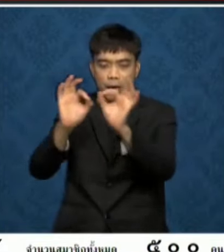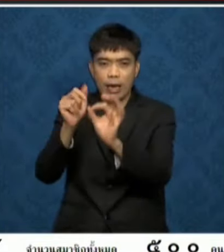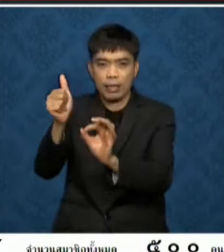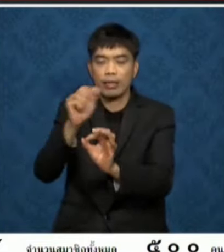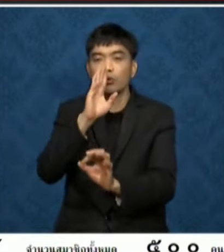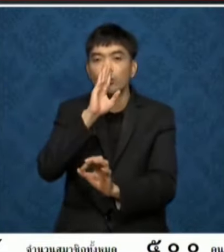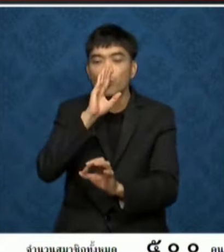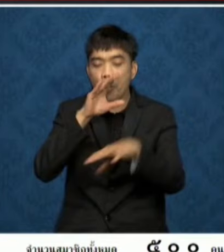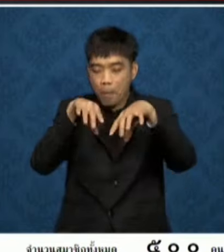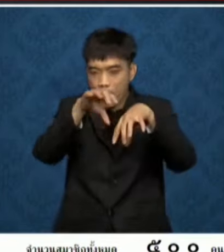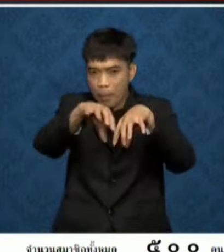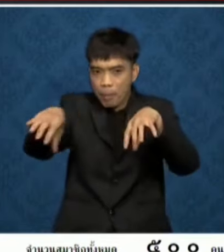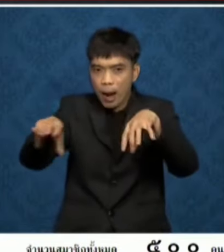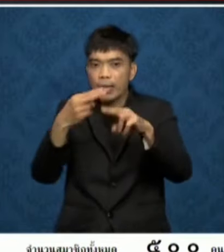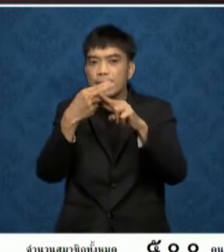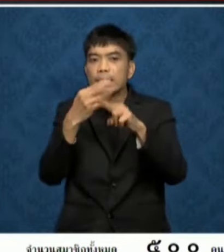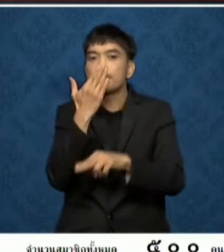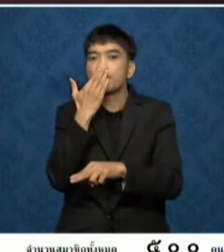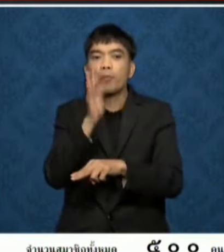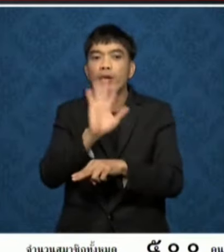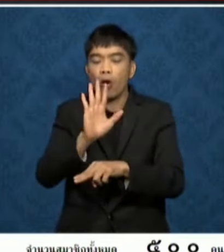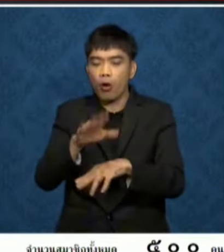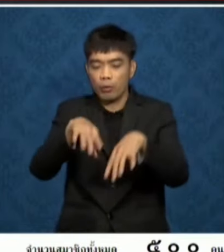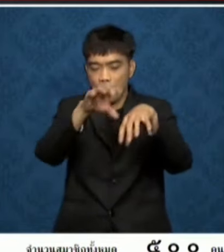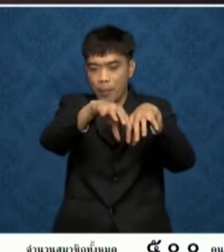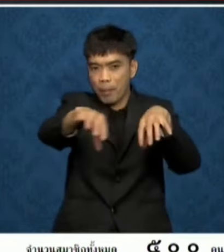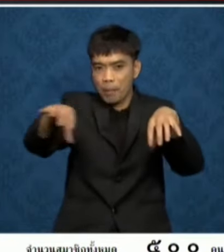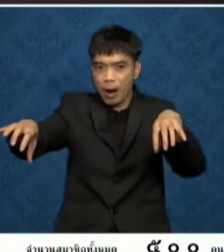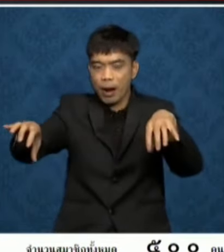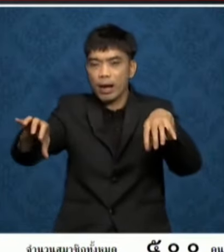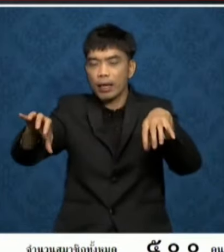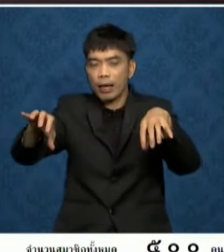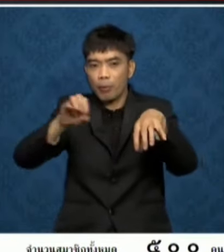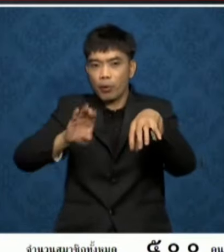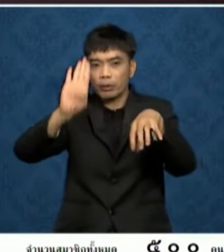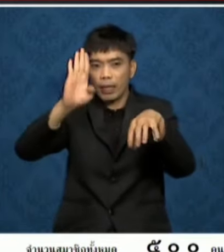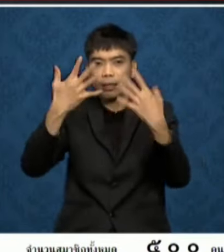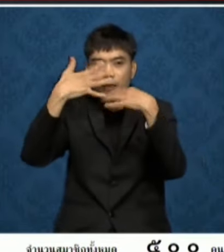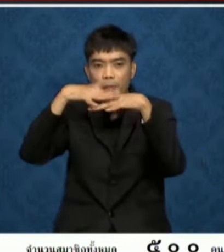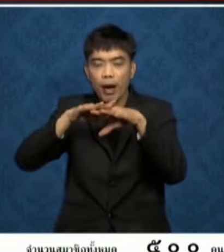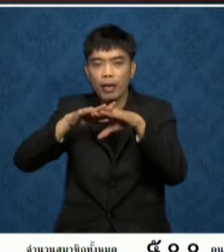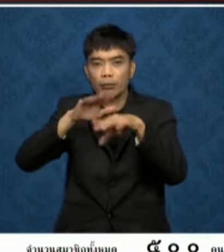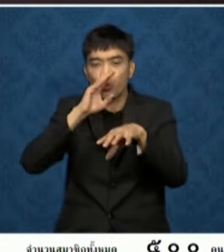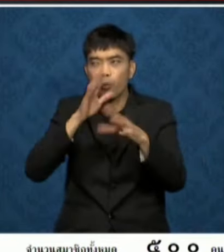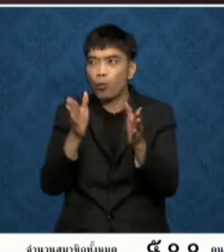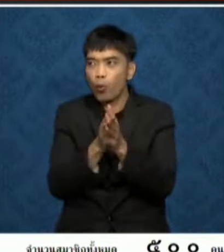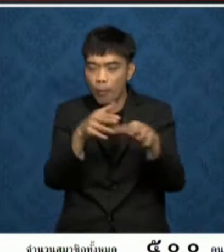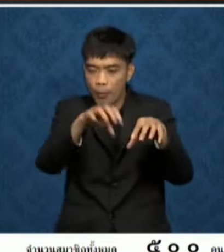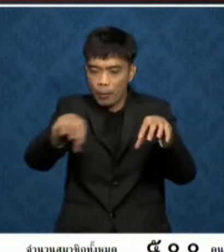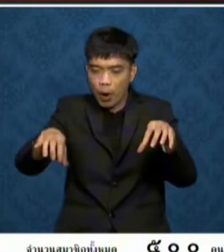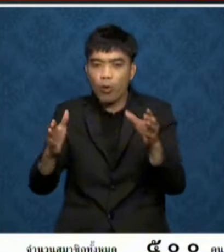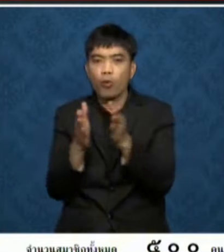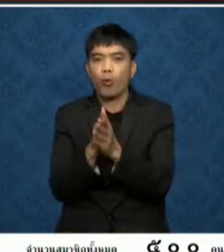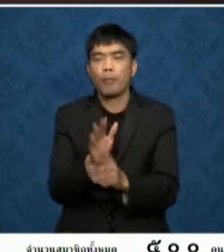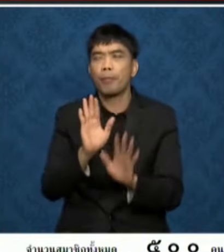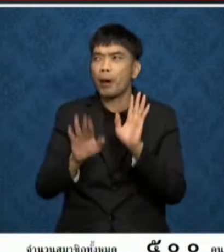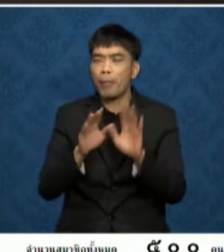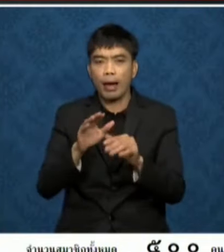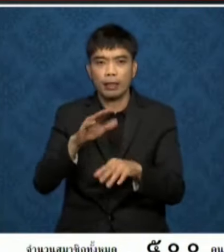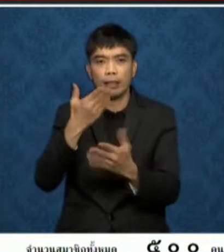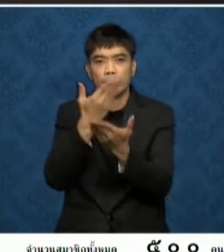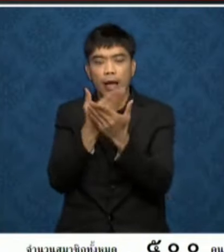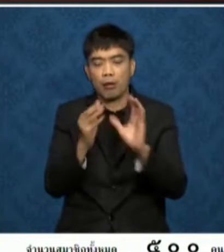ยชื่อก็ทราบกันดีค่ะว่ารายได้ของรัฐวิสาหกิจที่เกี่ยวกับพลังงาน3แห่งนี้รวมกันนะคะมีรายได้มากกว่